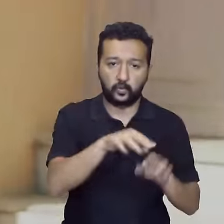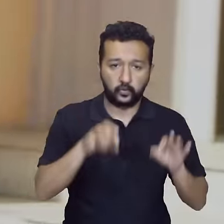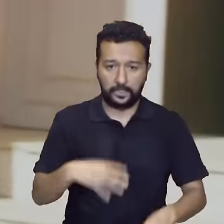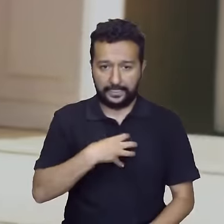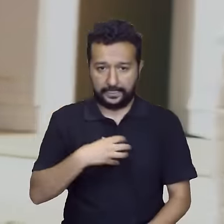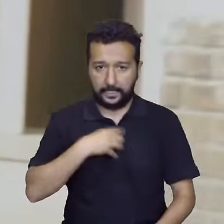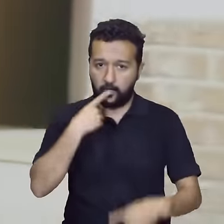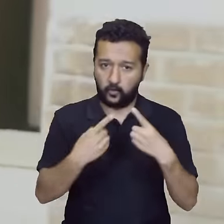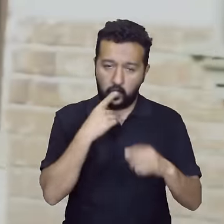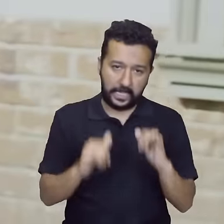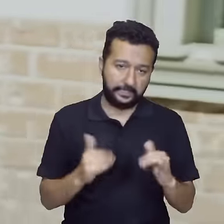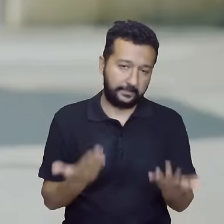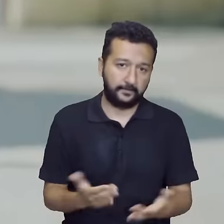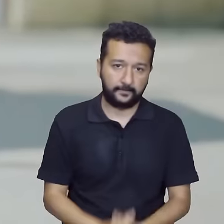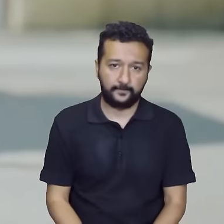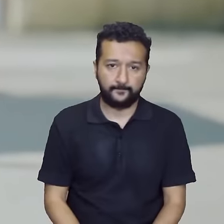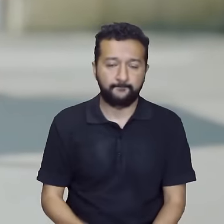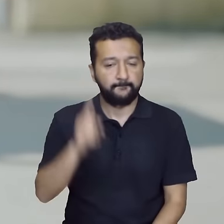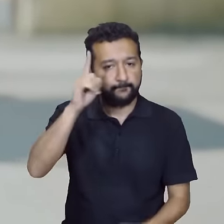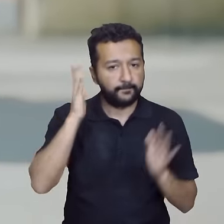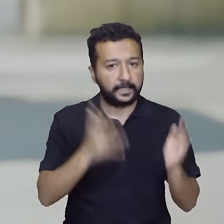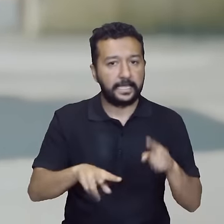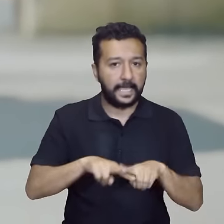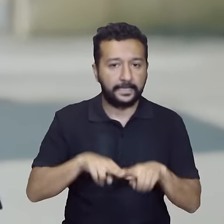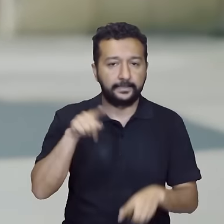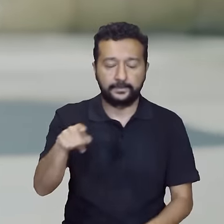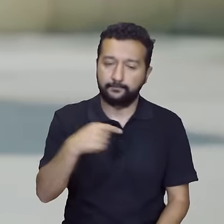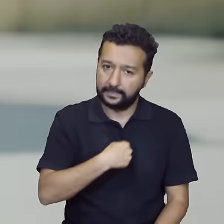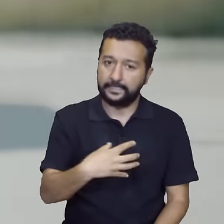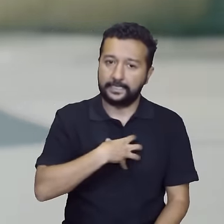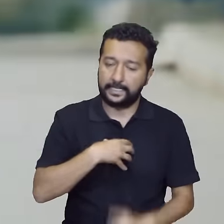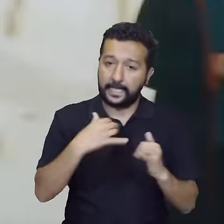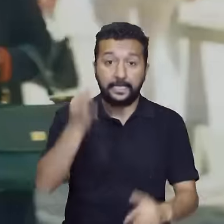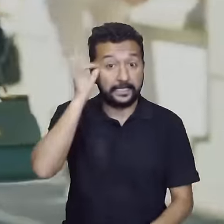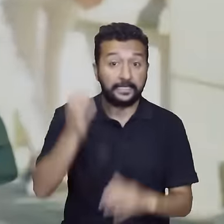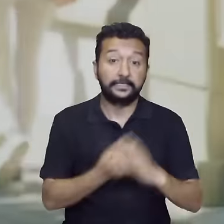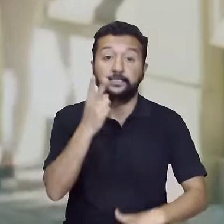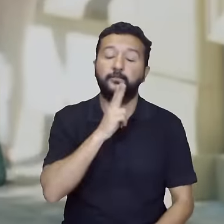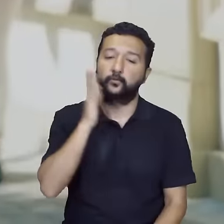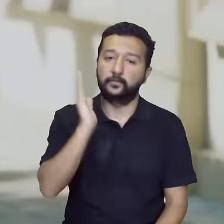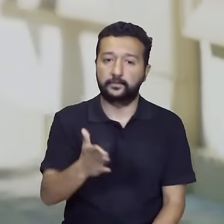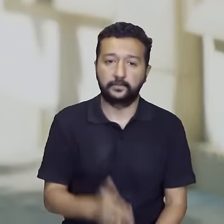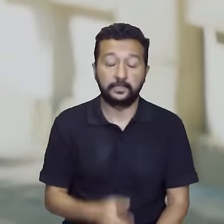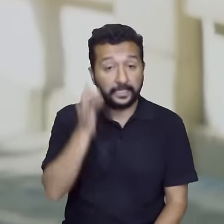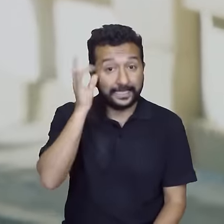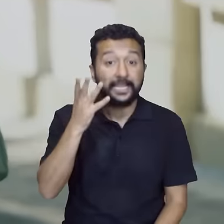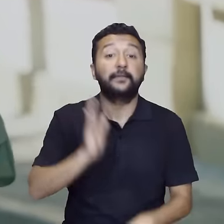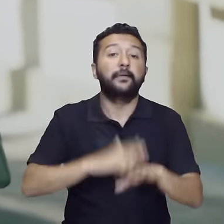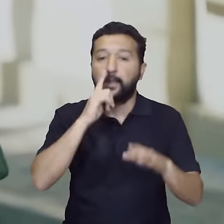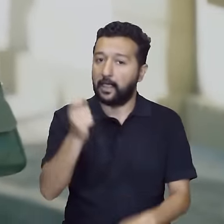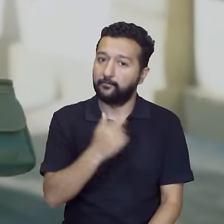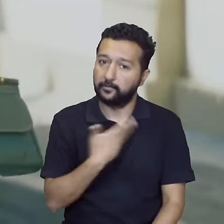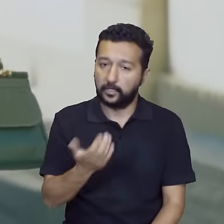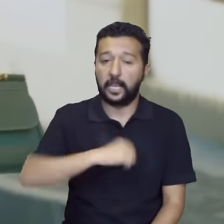anda kendi kendine konuşmuyor musun yani? Ulan Adile, beni de kendin gibi delirttin sonunda. Hayır delirmeyeyim de ne